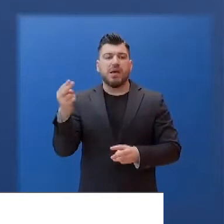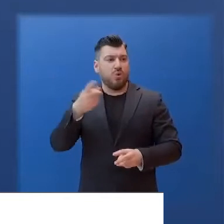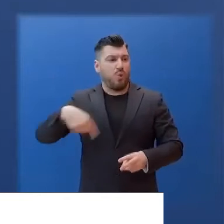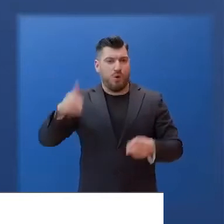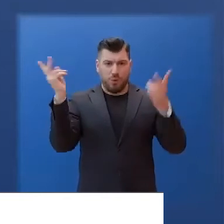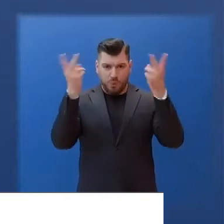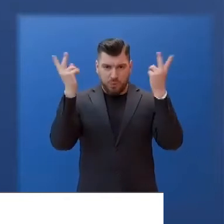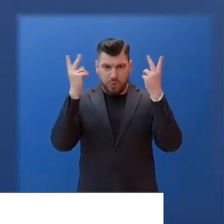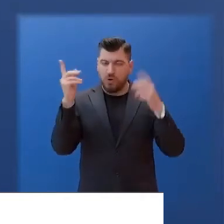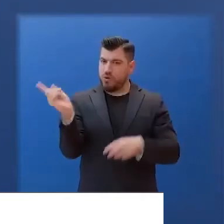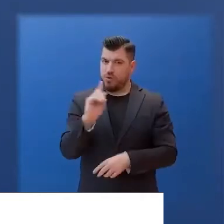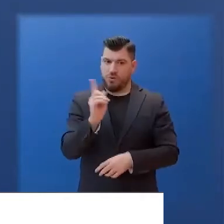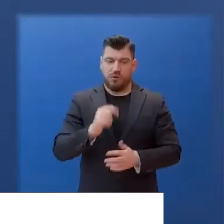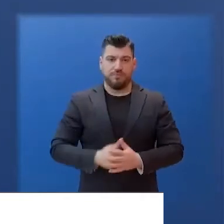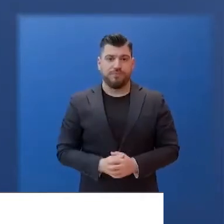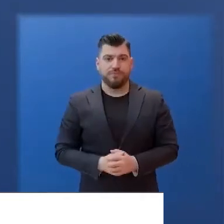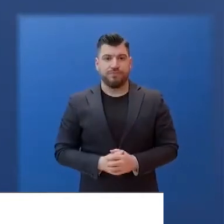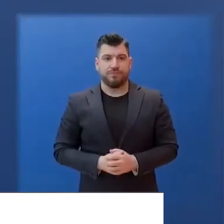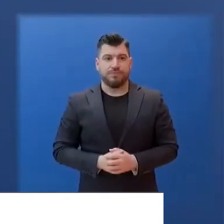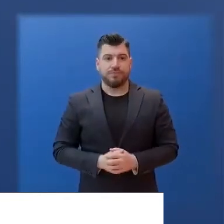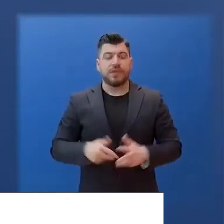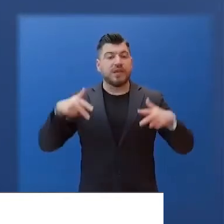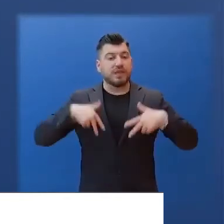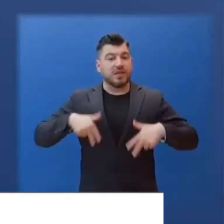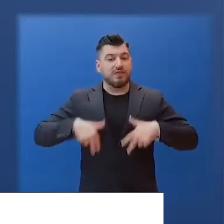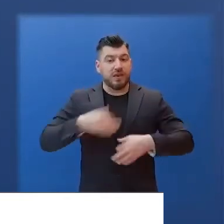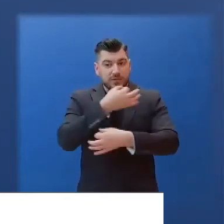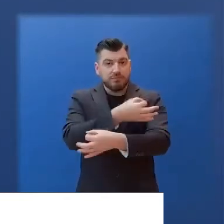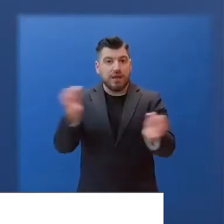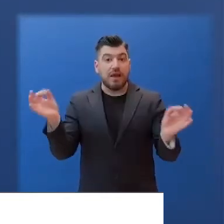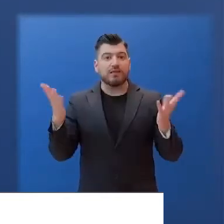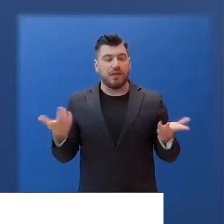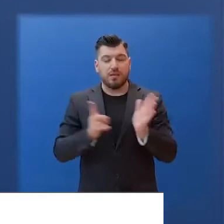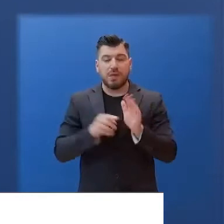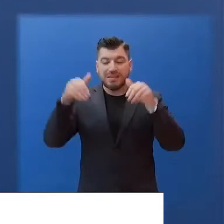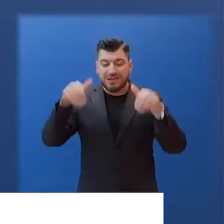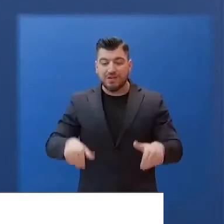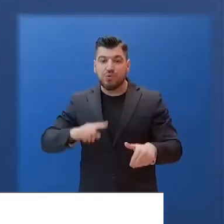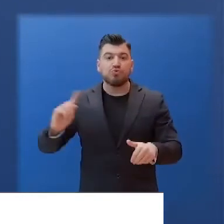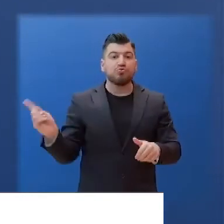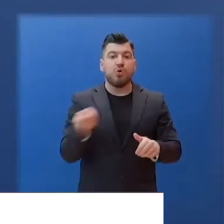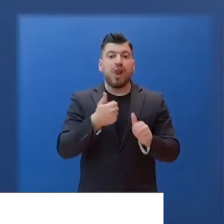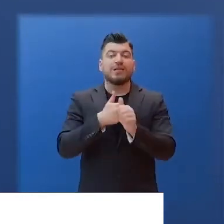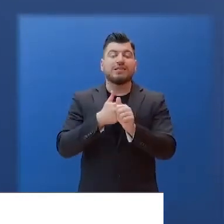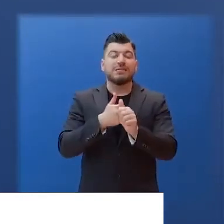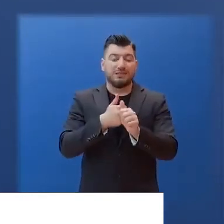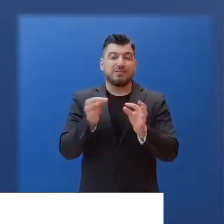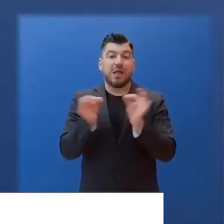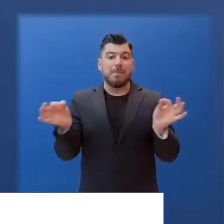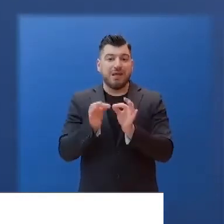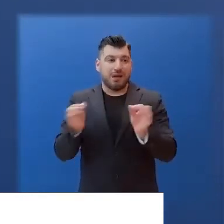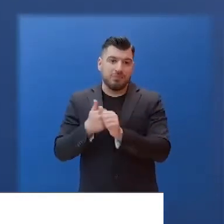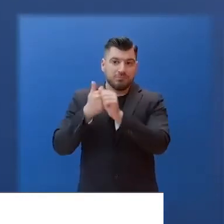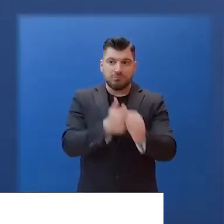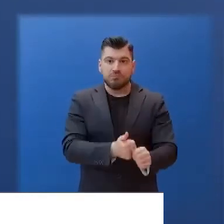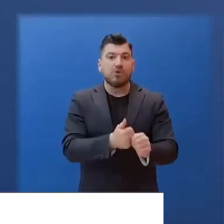ανευθυνότητα. Η κυβέρνηση υπογραμμίζει ότι είναι ανάγκη να υπάρξει σεβασμός των μέτρων από όλους, ώστε να συνεχίσουμε με